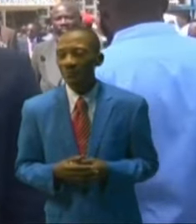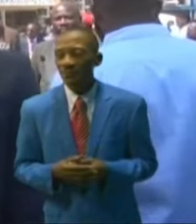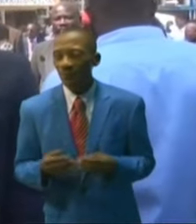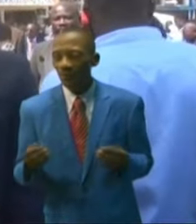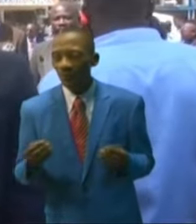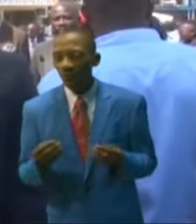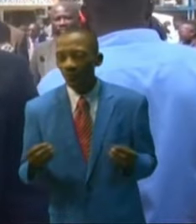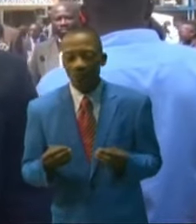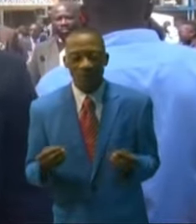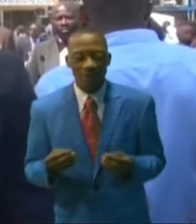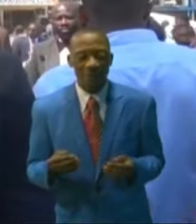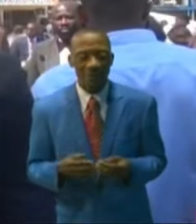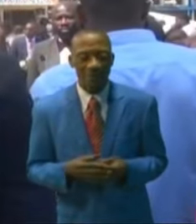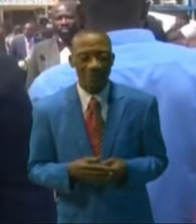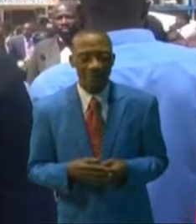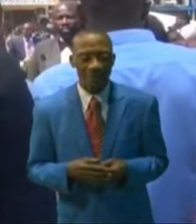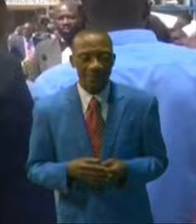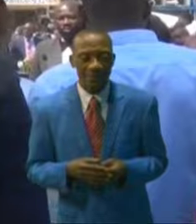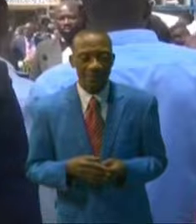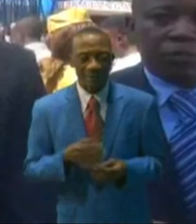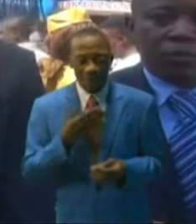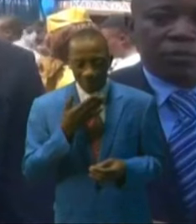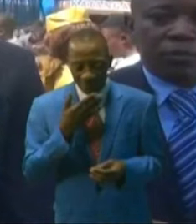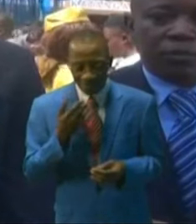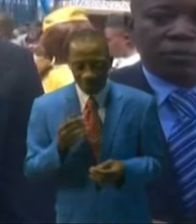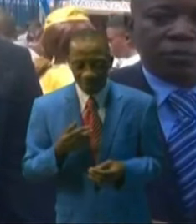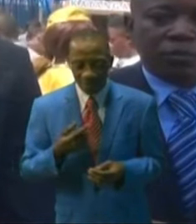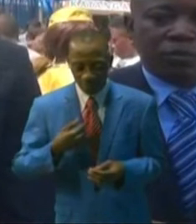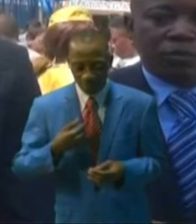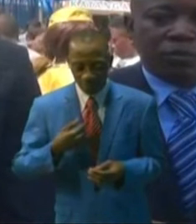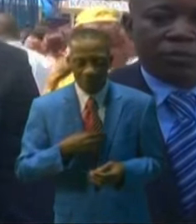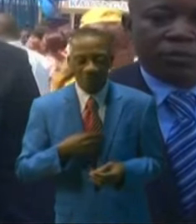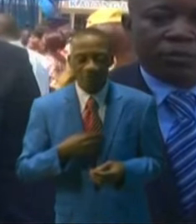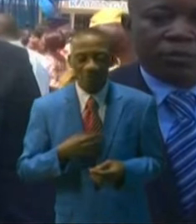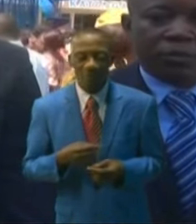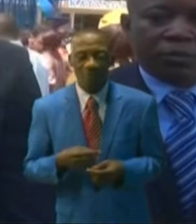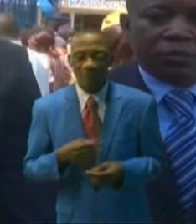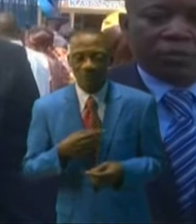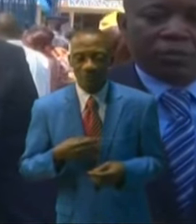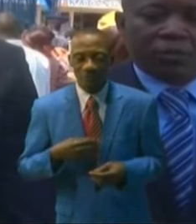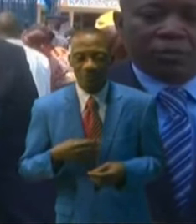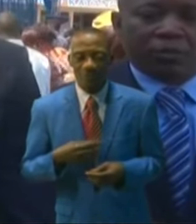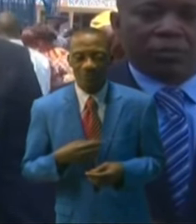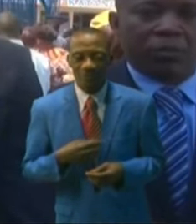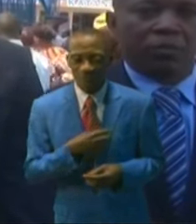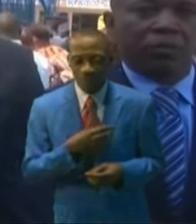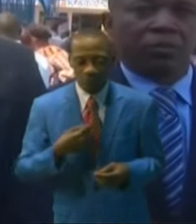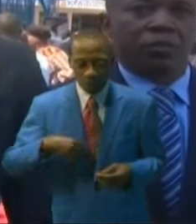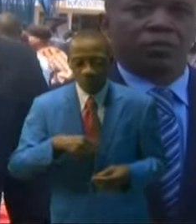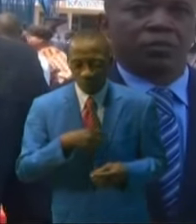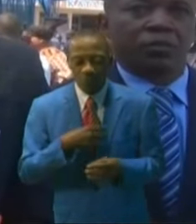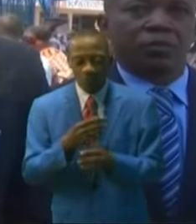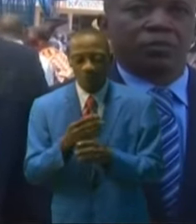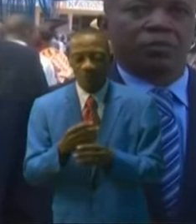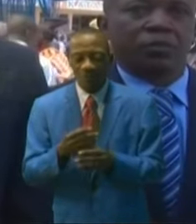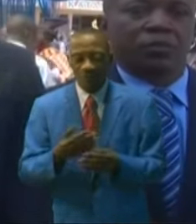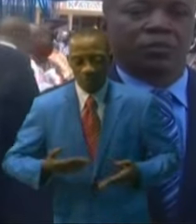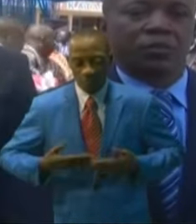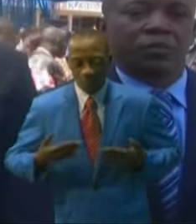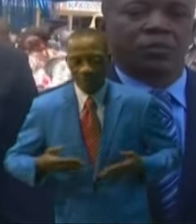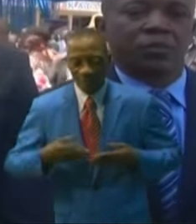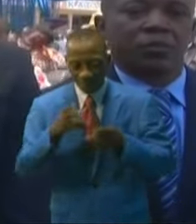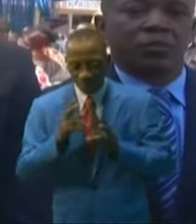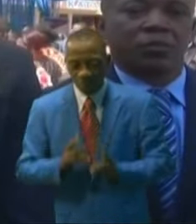récompensé par la nation et par cette initiative qui consiste à